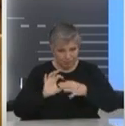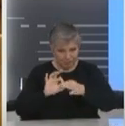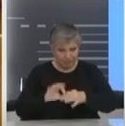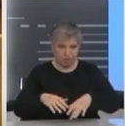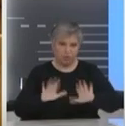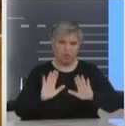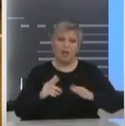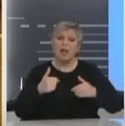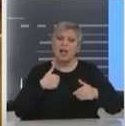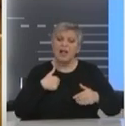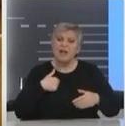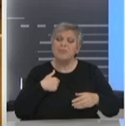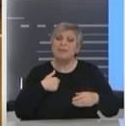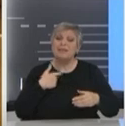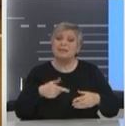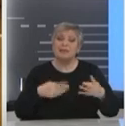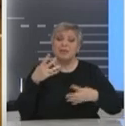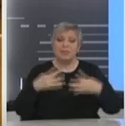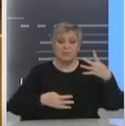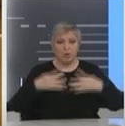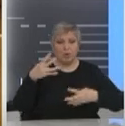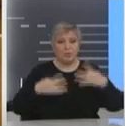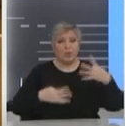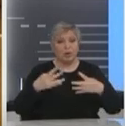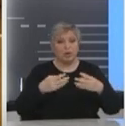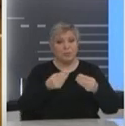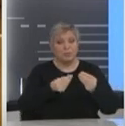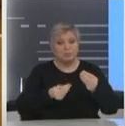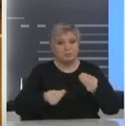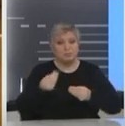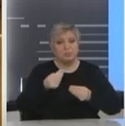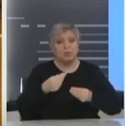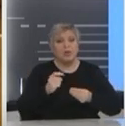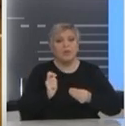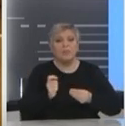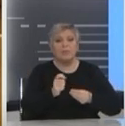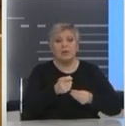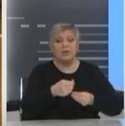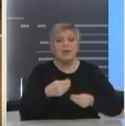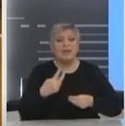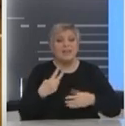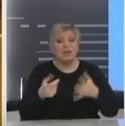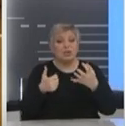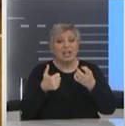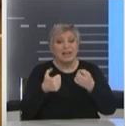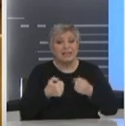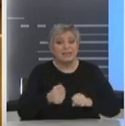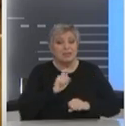τον προϋπολογισμό και φέτος τον αυξάνουμε κατά 260 εκατομμύρια ευρώ σε συνθήκες κρίσης.